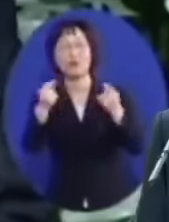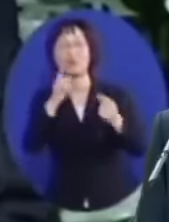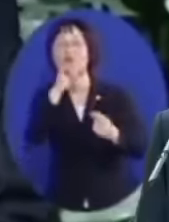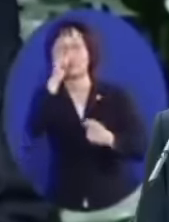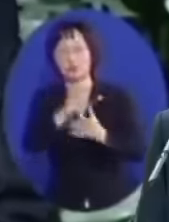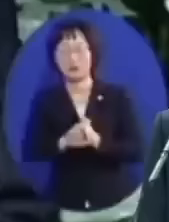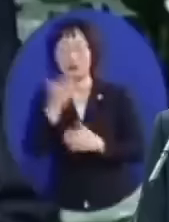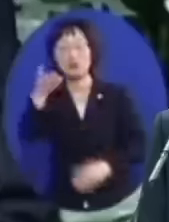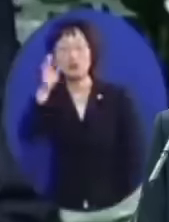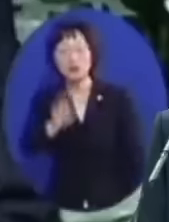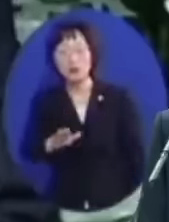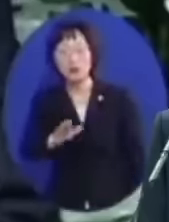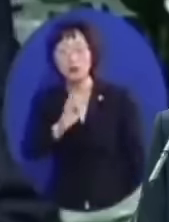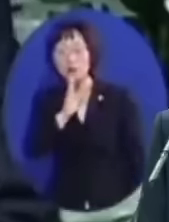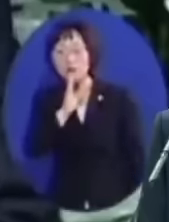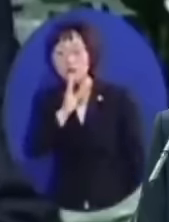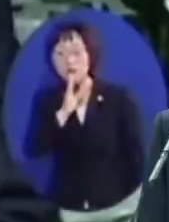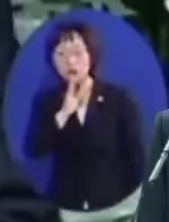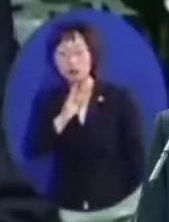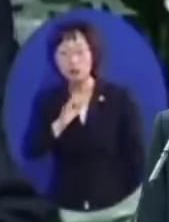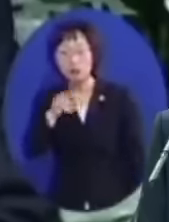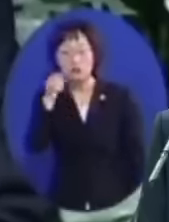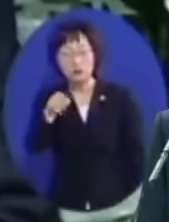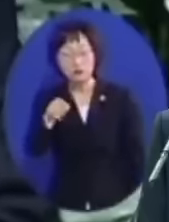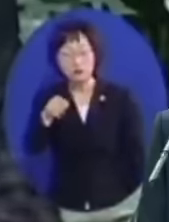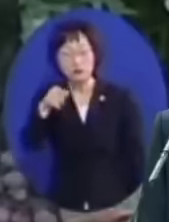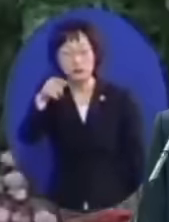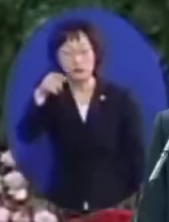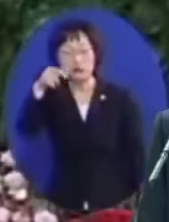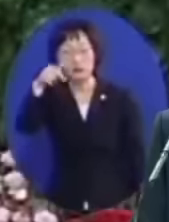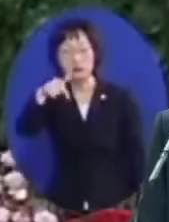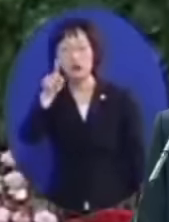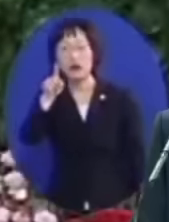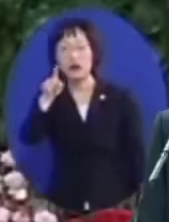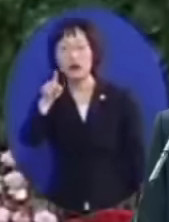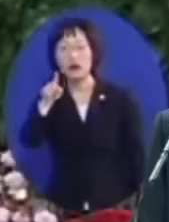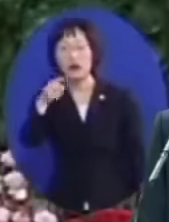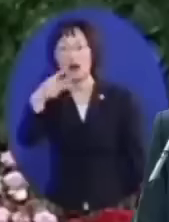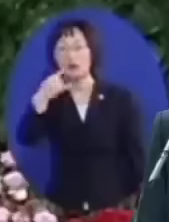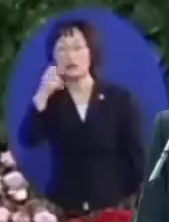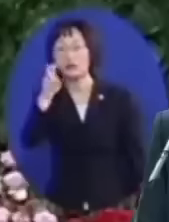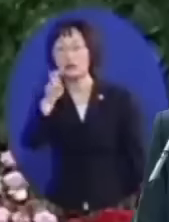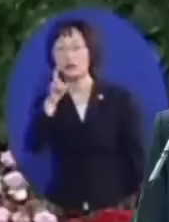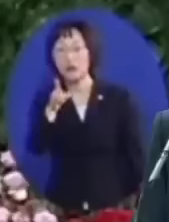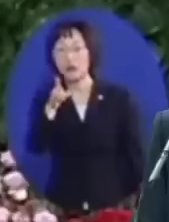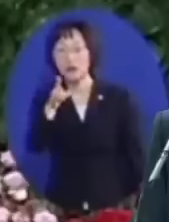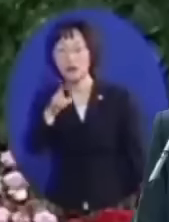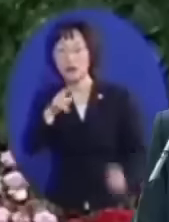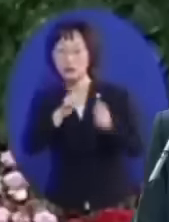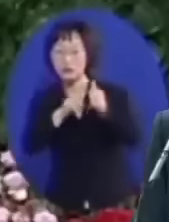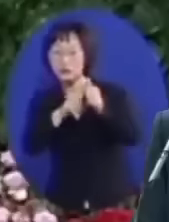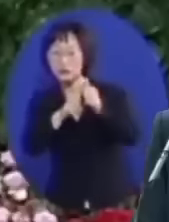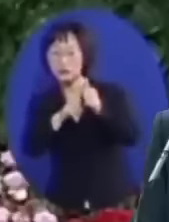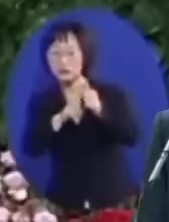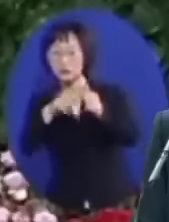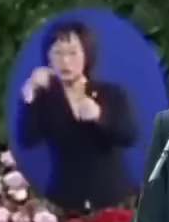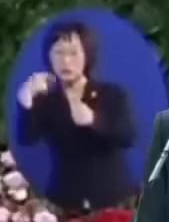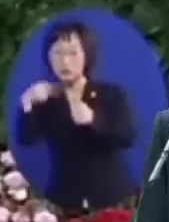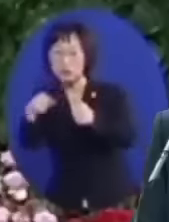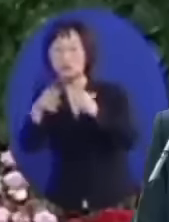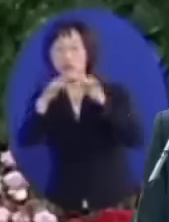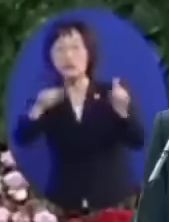그랬는데 과연 그 가르멜 수도원의 원장 맨발의 수도사가 가르친 제자